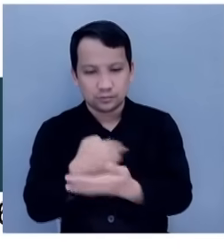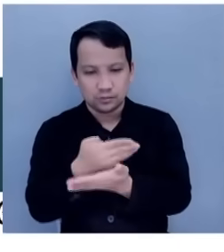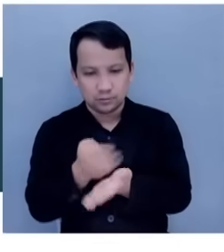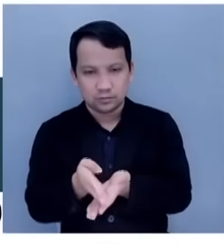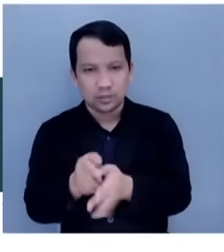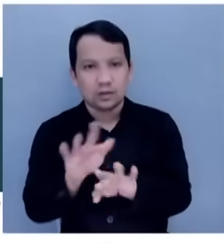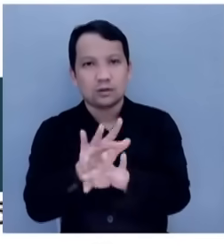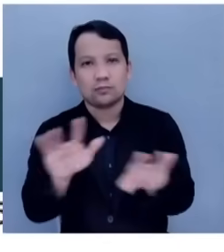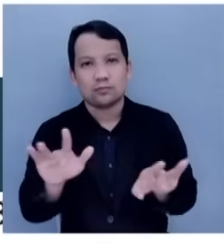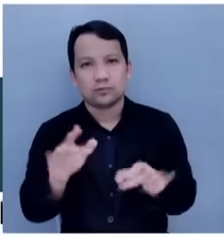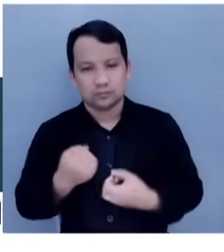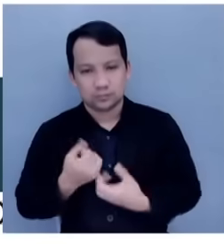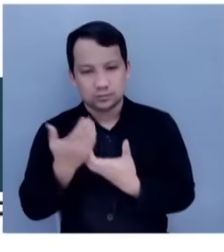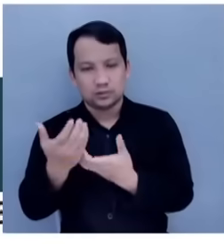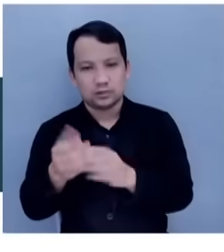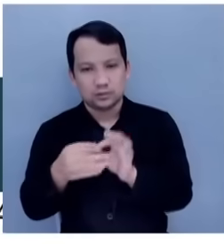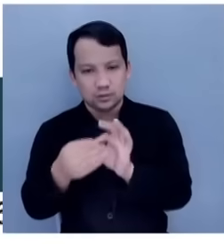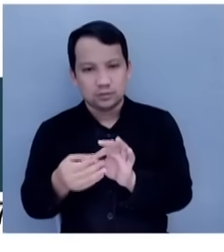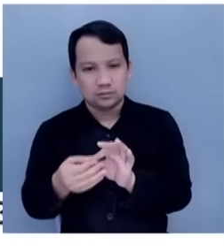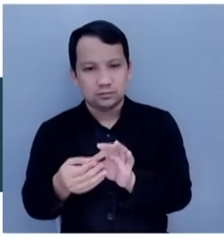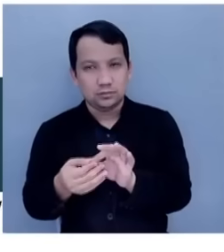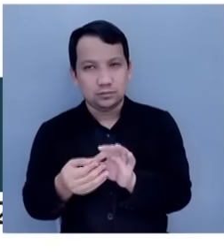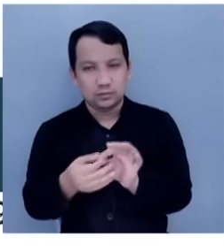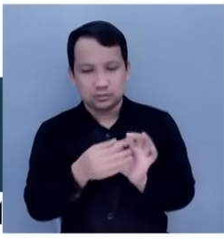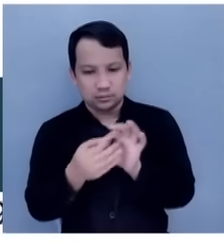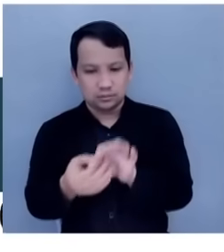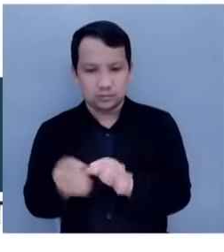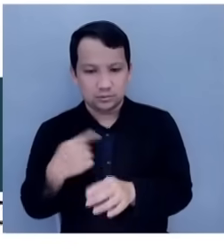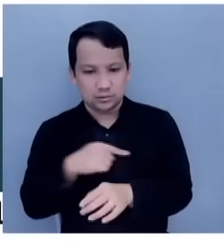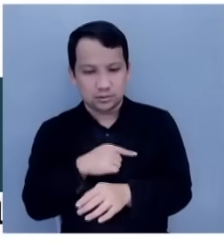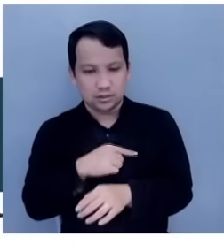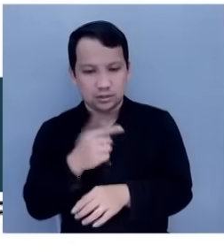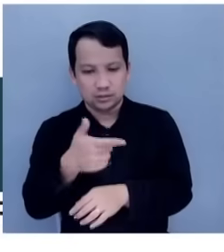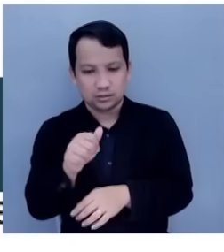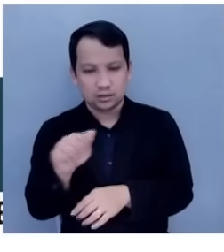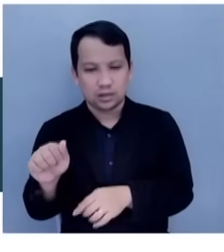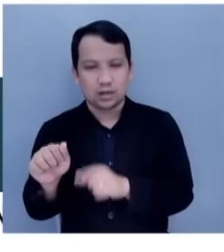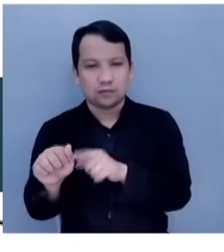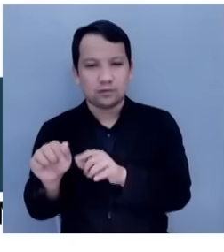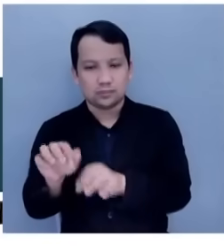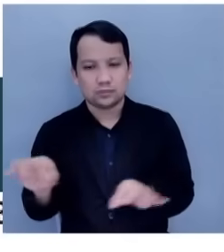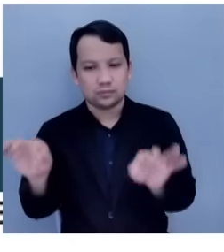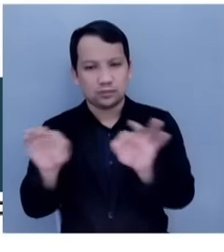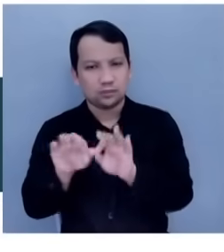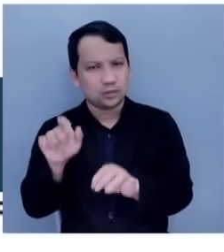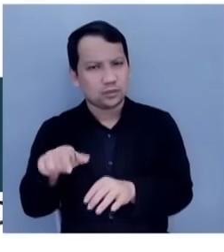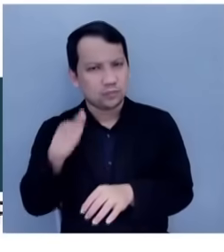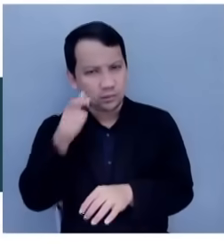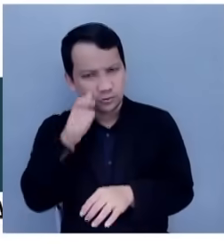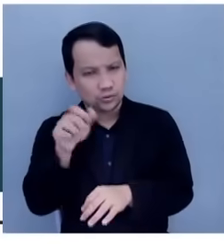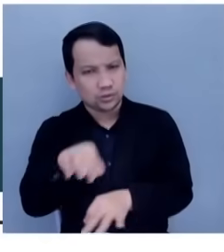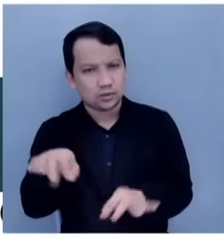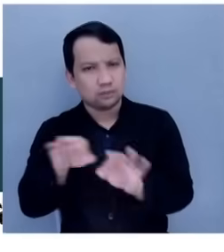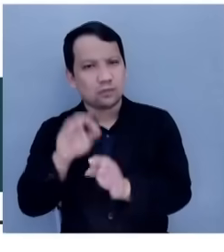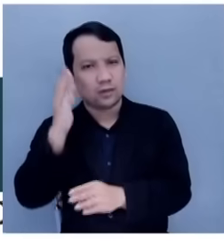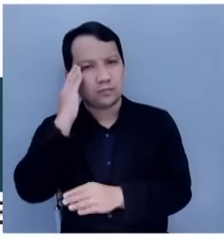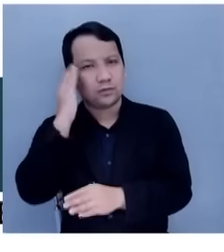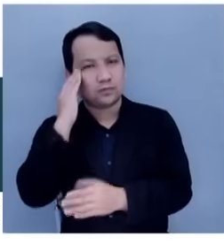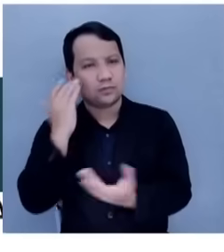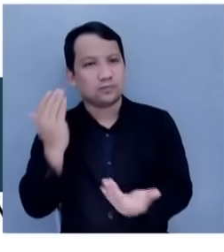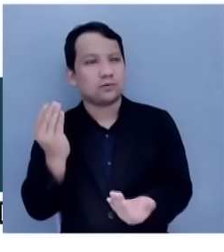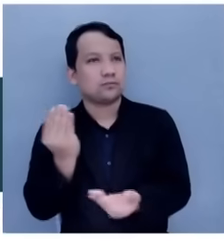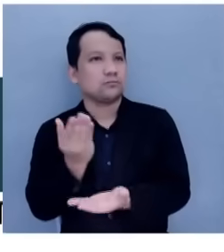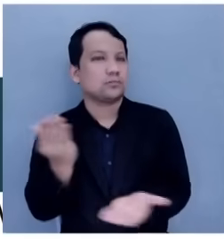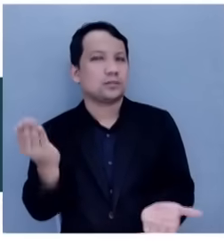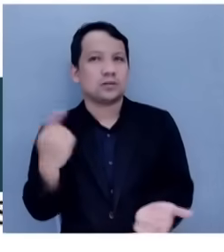namang expressly provided for doon sa GAA. Kaya mahalaga na malaman ito ng taong bayan dahil ngayon nga,